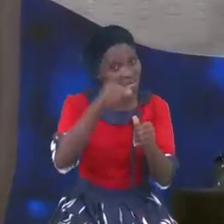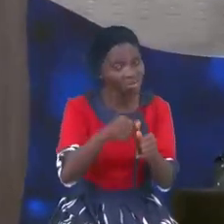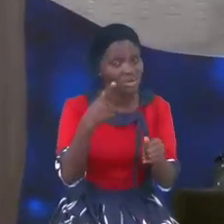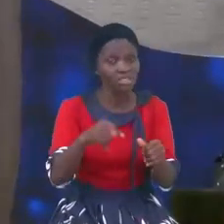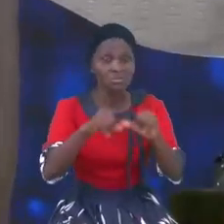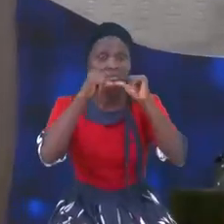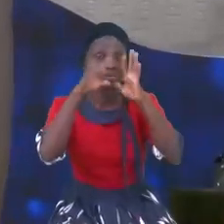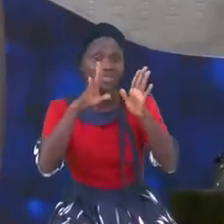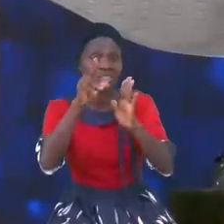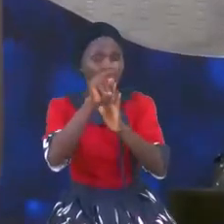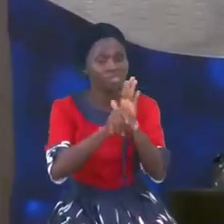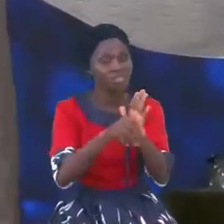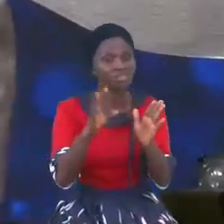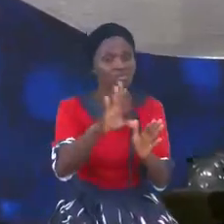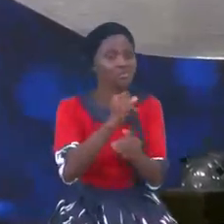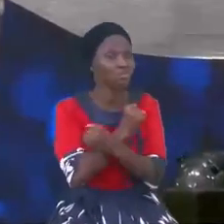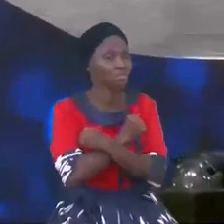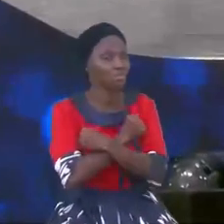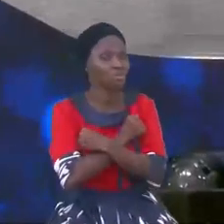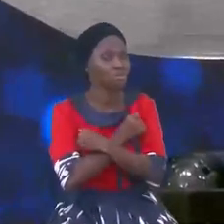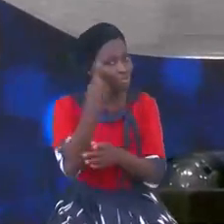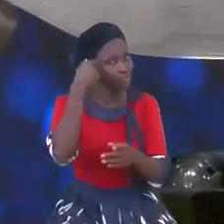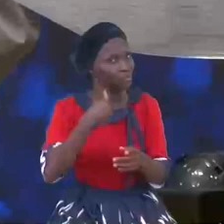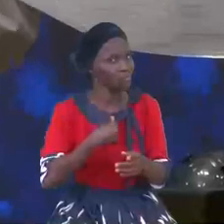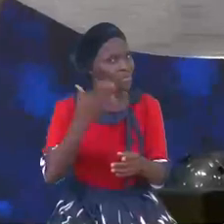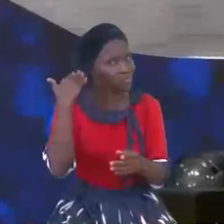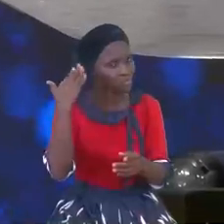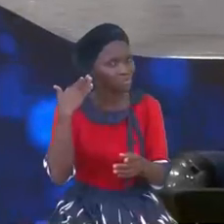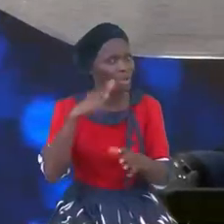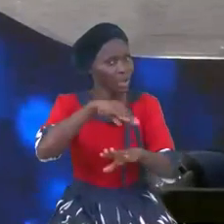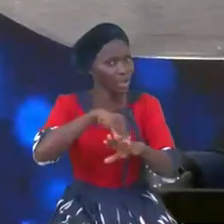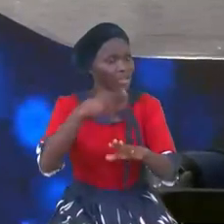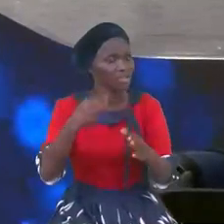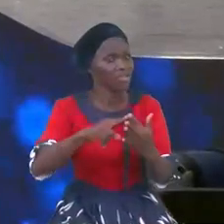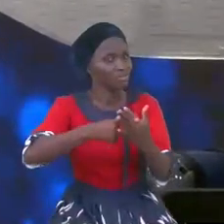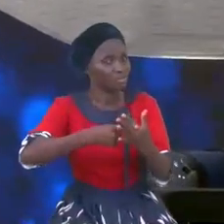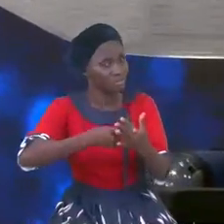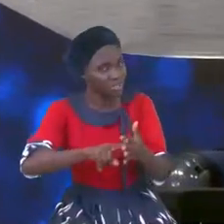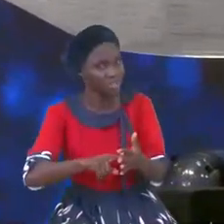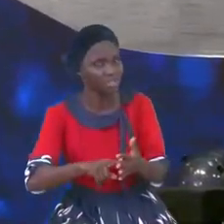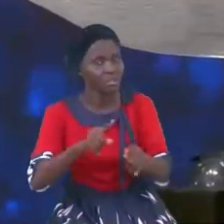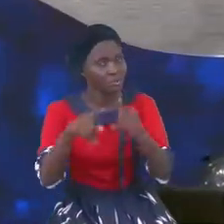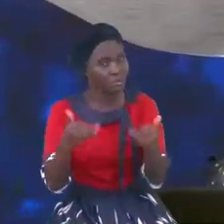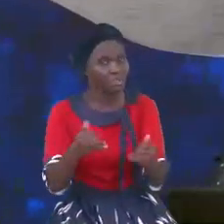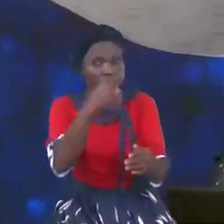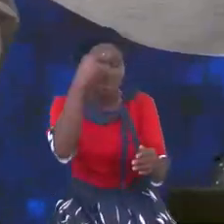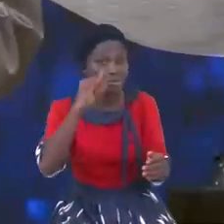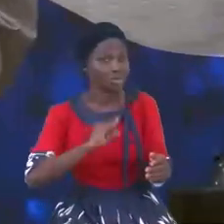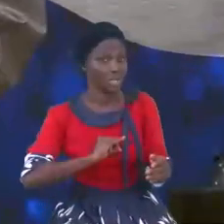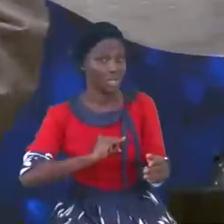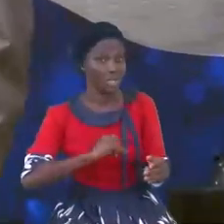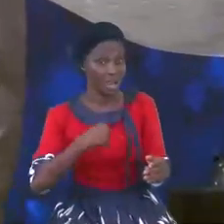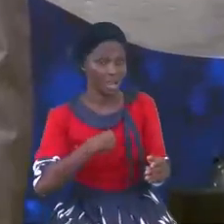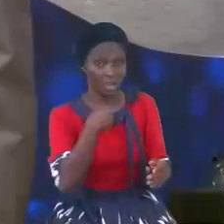la bonté de votre amour pour moi au commencement. Maintenant, je vous ai dit la vérité. Maintenant, je vous ai dit